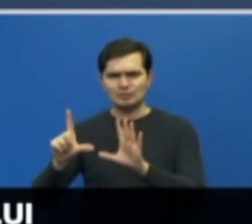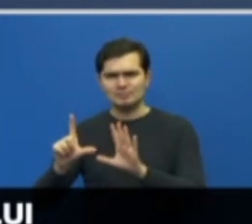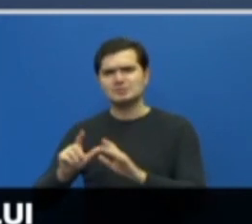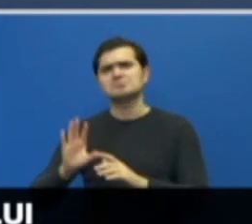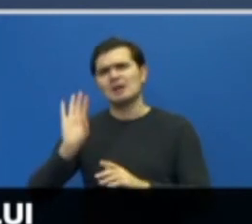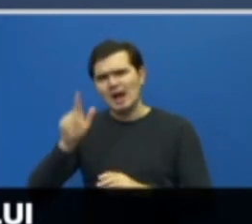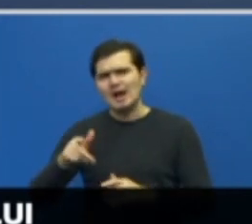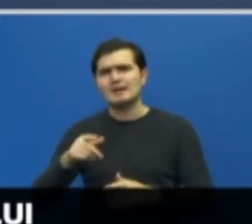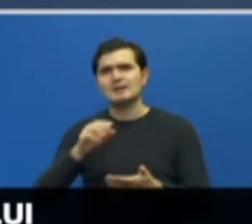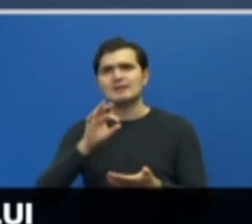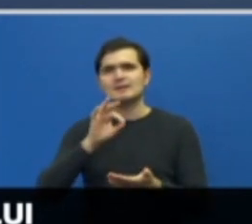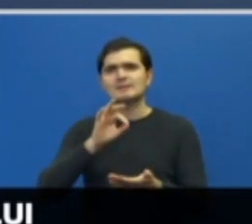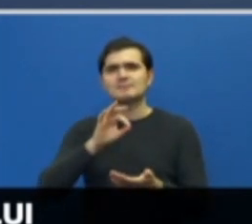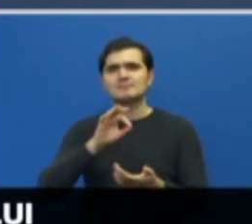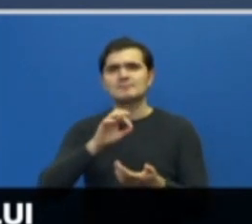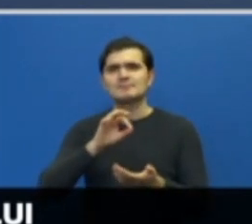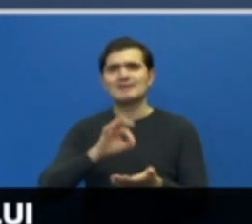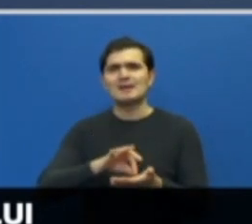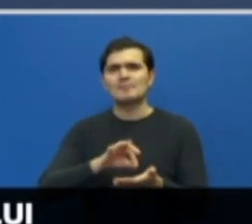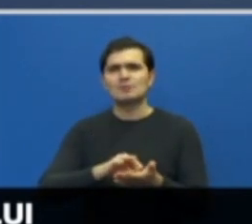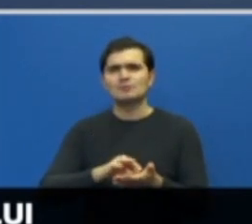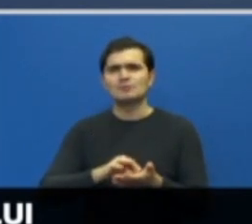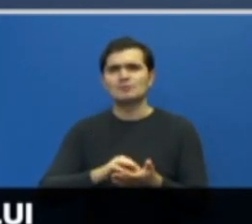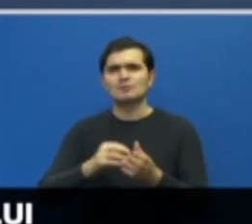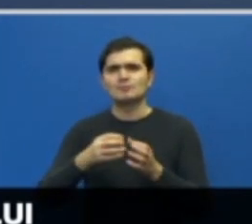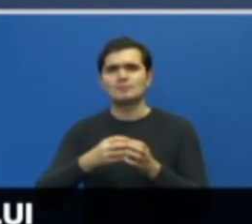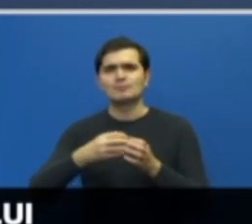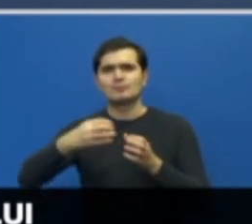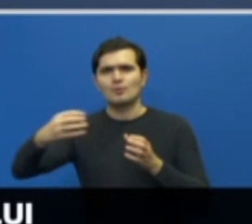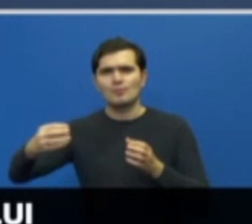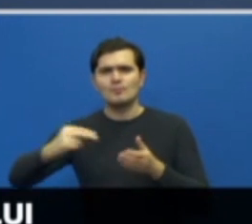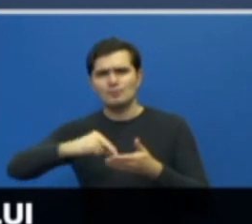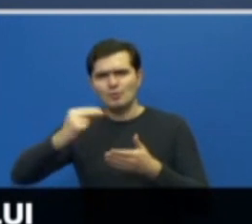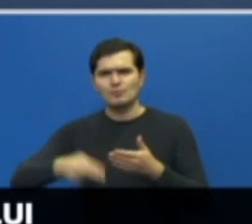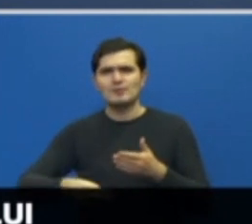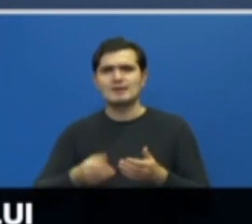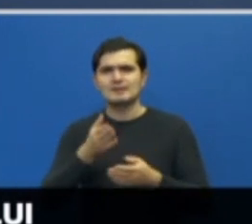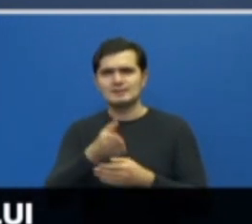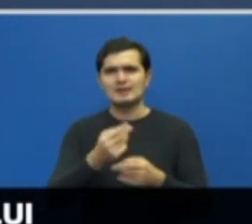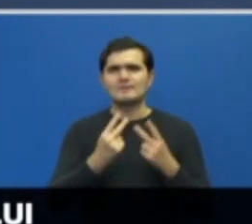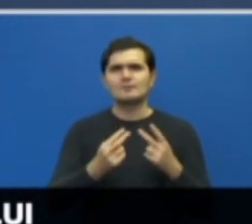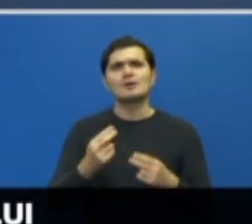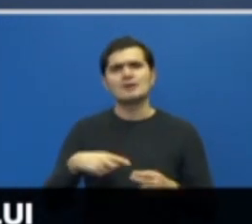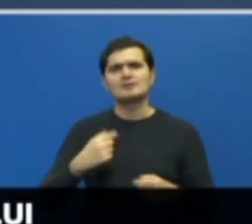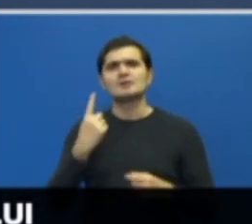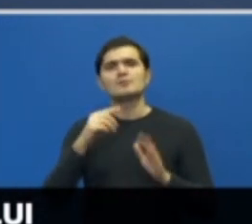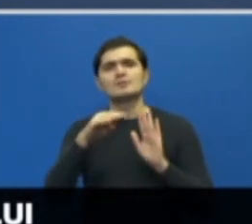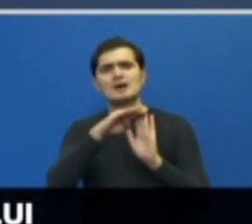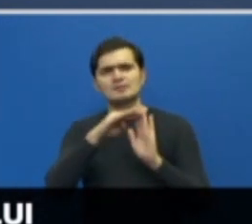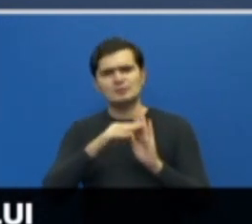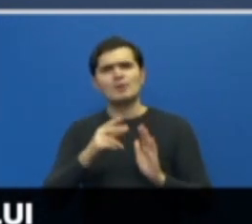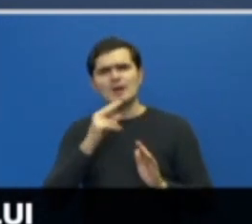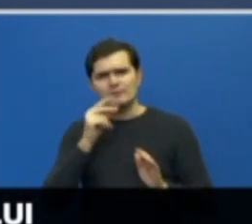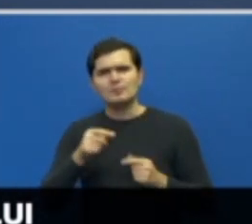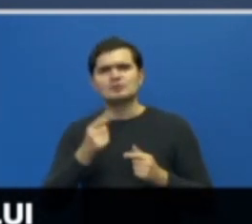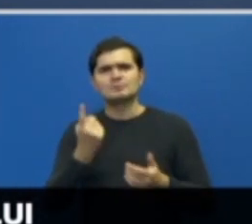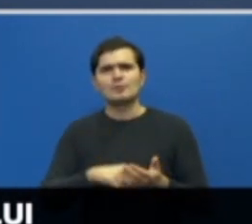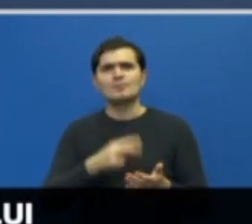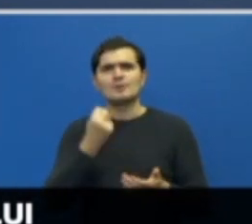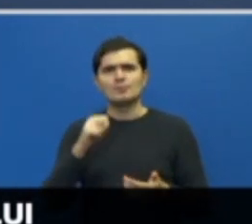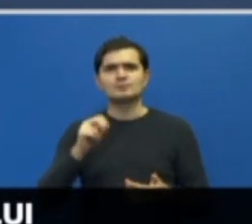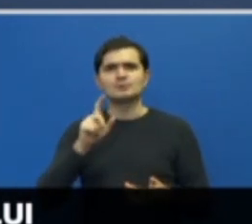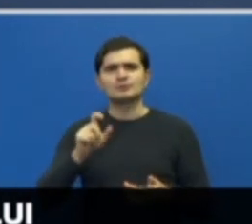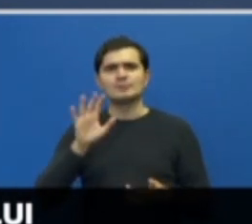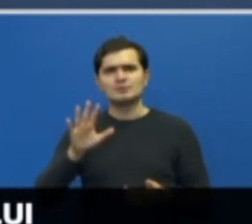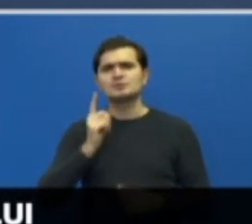termenul promulgat de intrare în vigoare, are un articol care vorbește de acea valoare de 1875 și trebuia